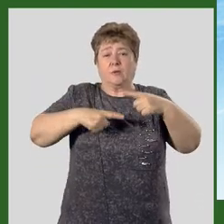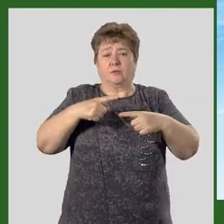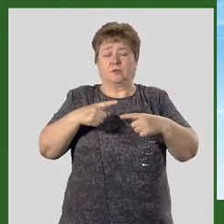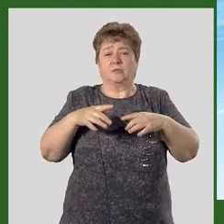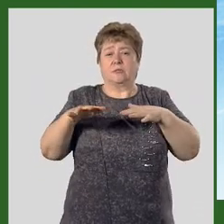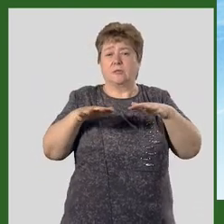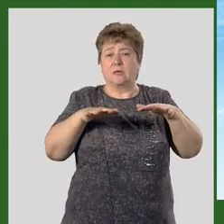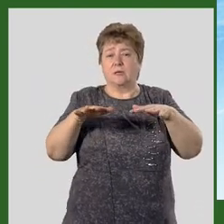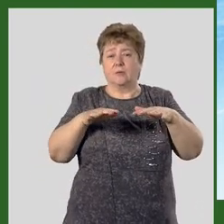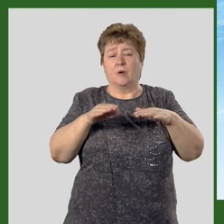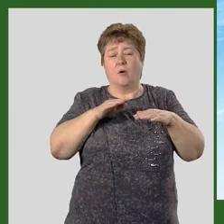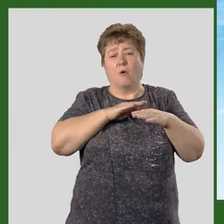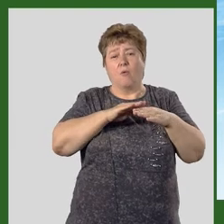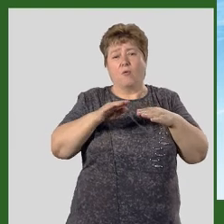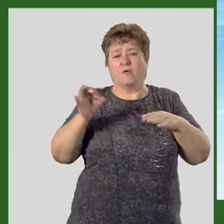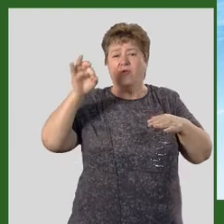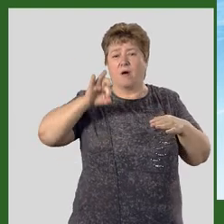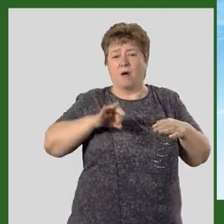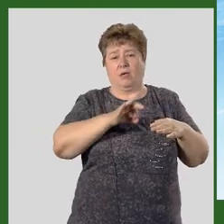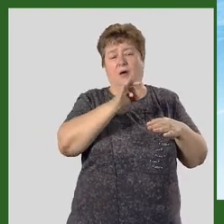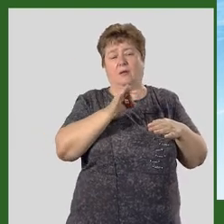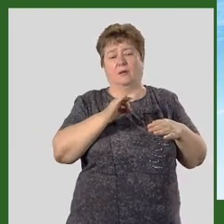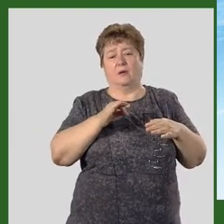периодические колебания уровня океана,